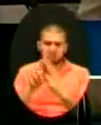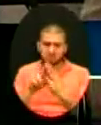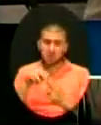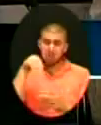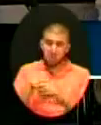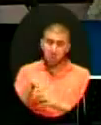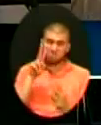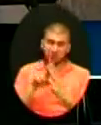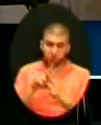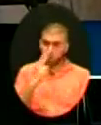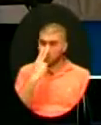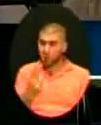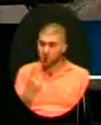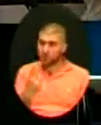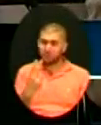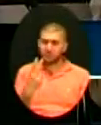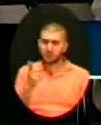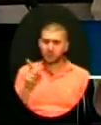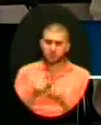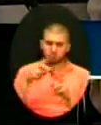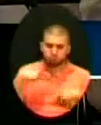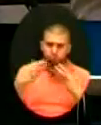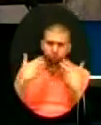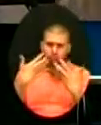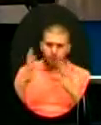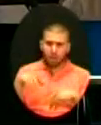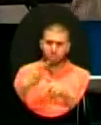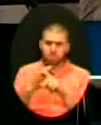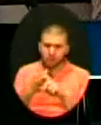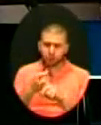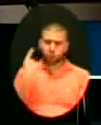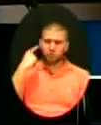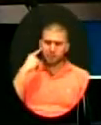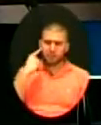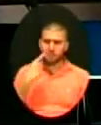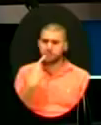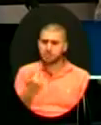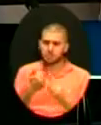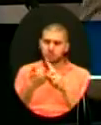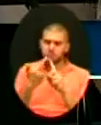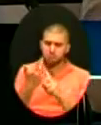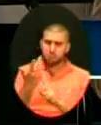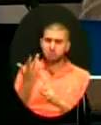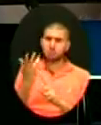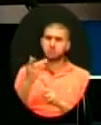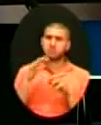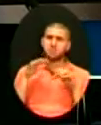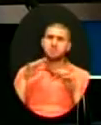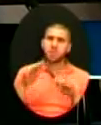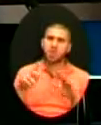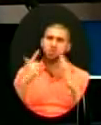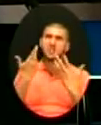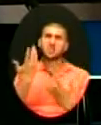כשבתוך המפגשים האלה רואים את המוטיבים הנאצים, שומעים את האמירה הזאת, מה עם המיליון